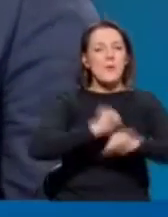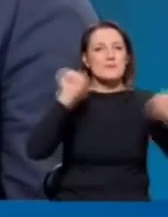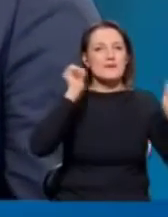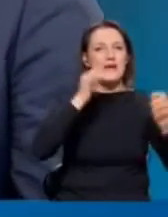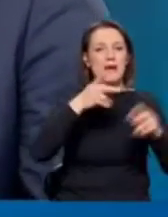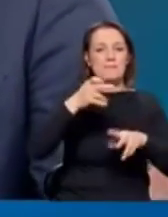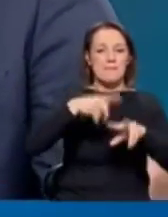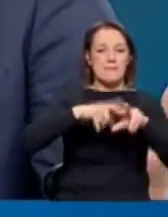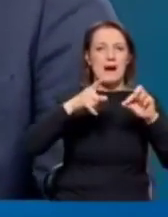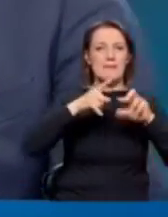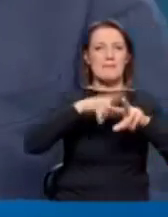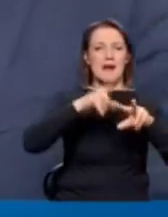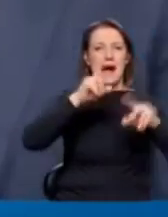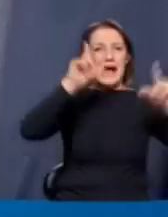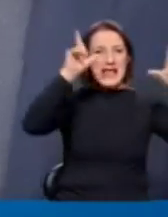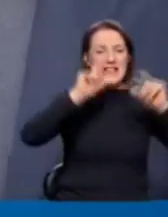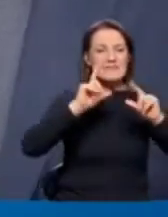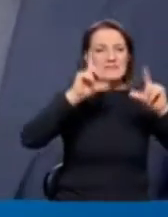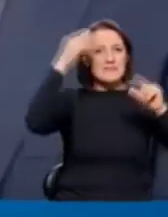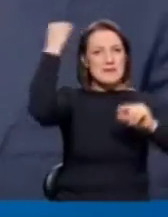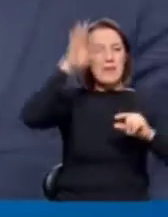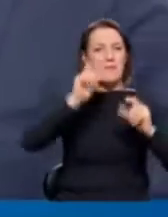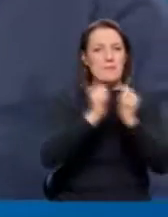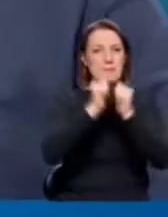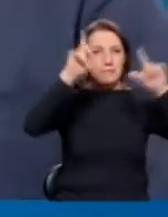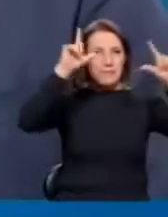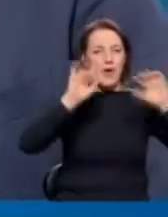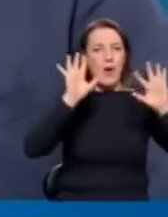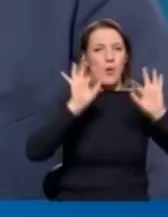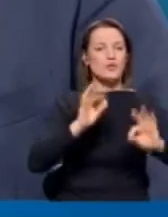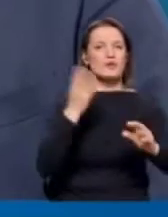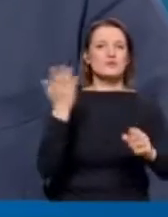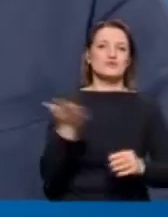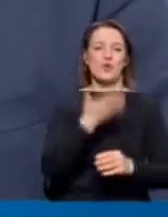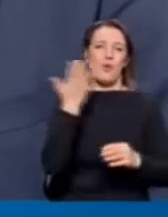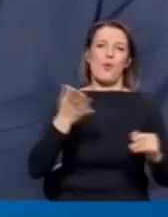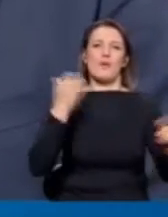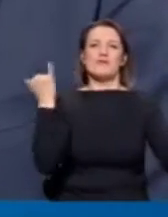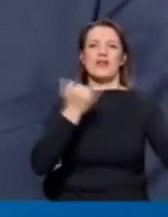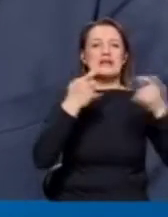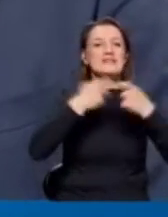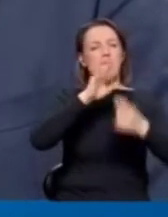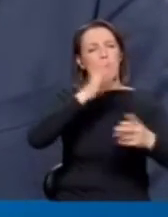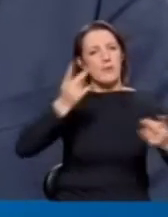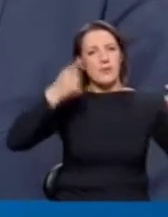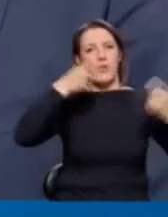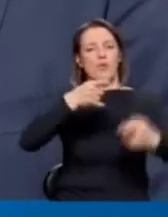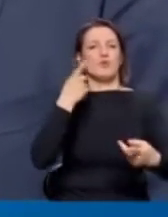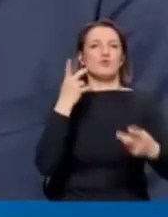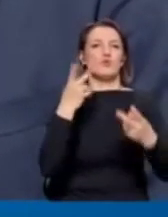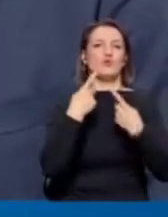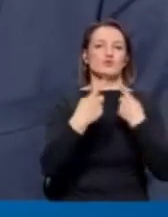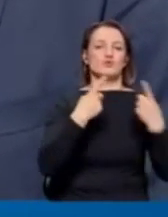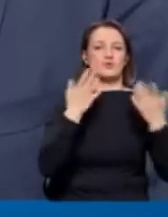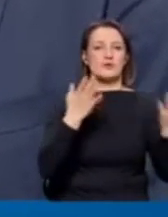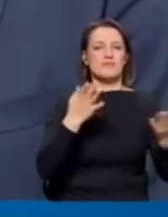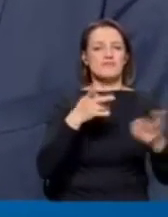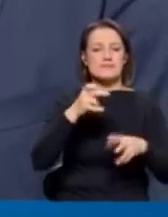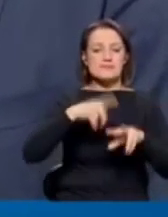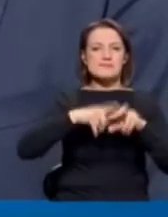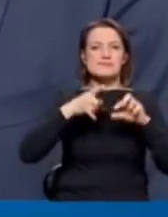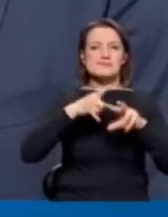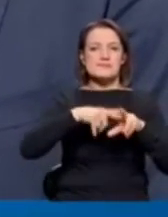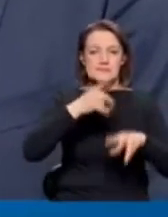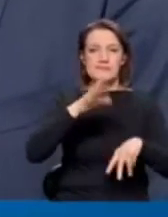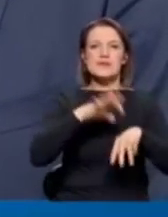ne kadar konuşulurdu ne kadar o tartışılır o günlerde Savaşı falan konuşuyorduk Evet hata Allah rahat